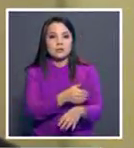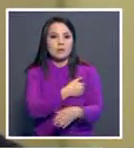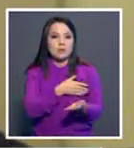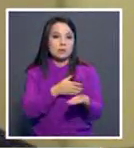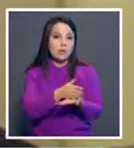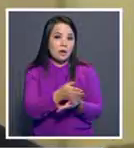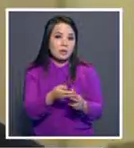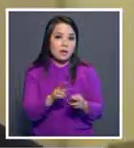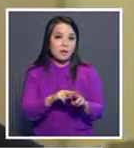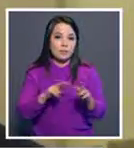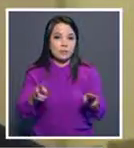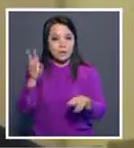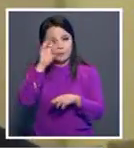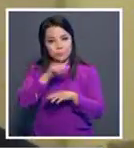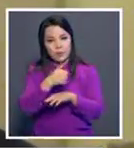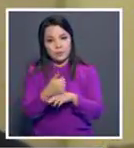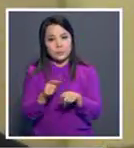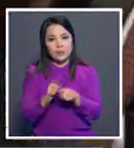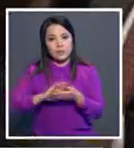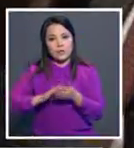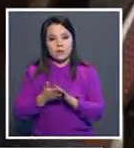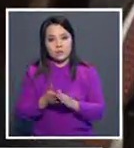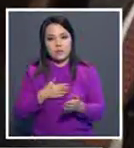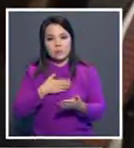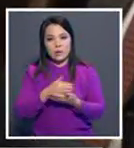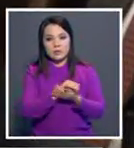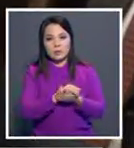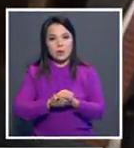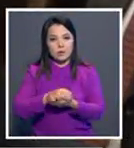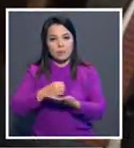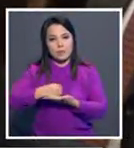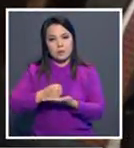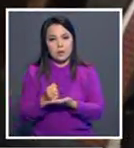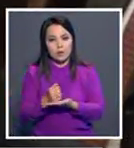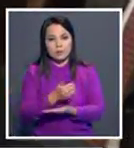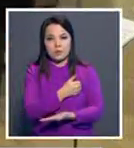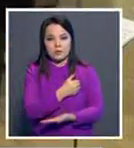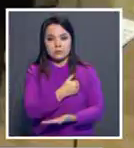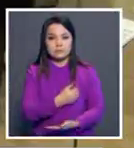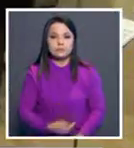отыр. Қос ел үкіметі де барлық салада ынтымақты бекемдеуге мүдделі.